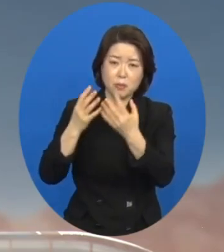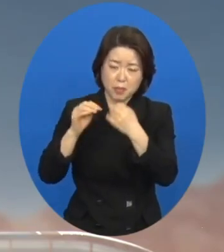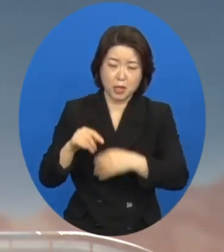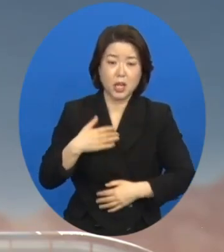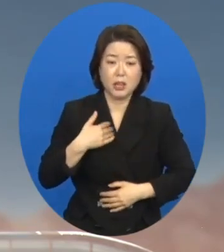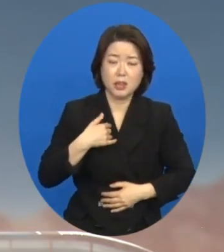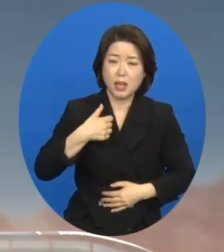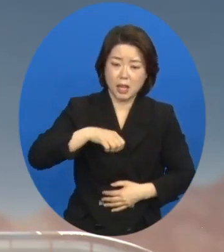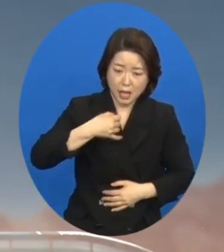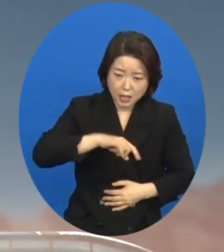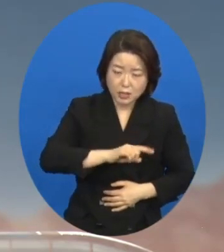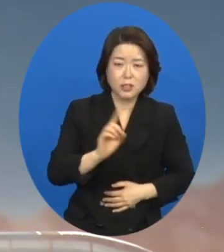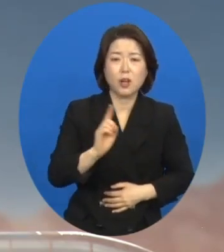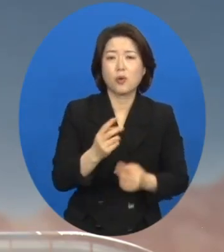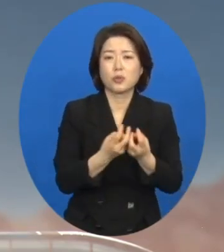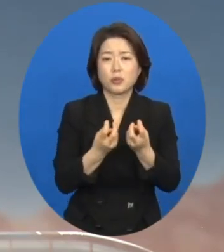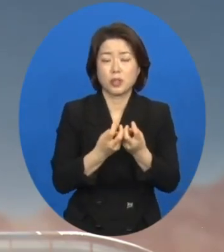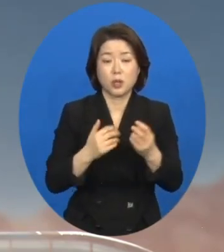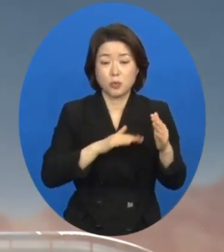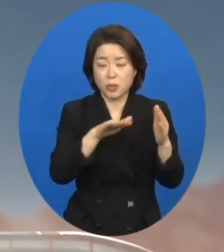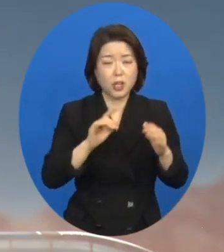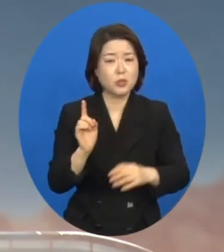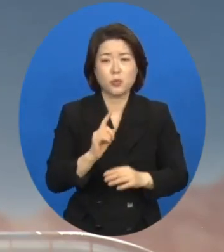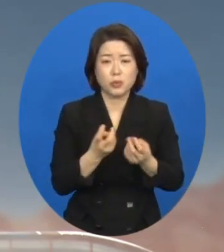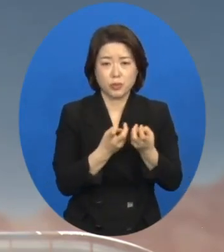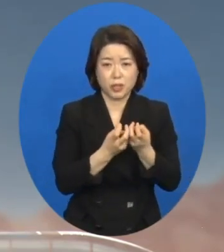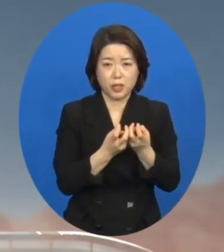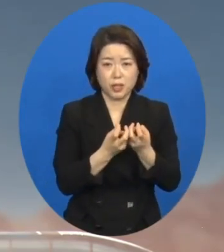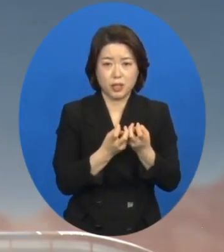어떻게 해요? 우리 가정 어떻게 해요?